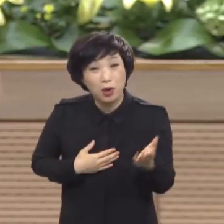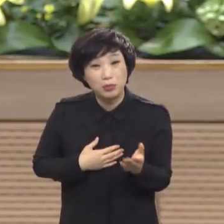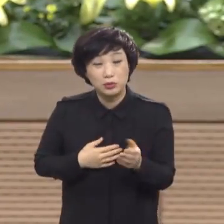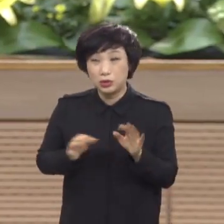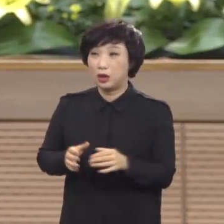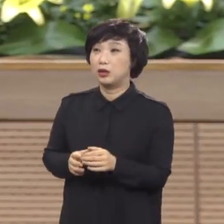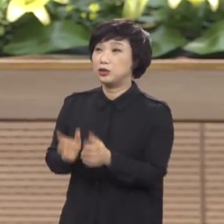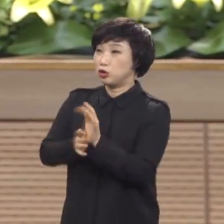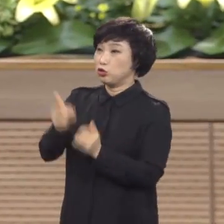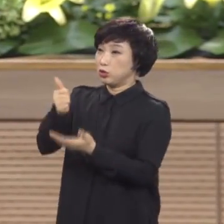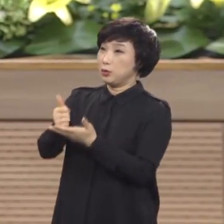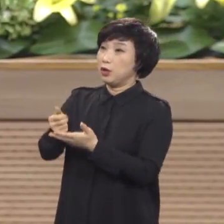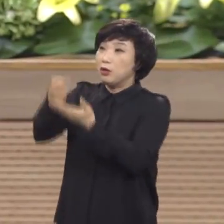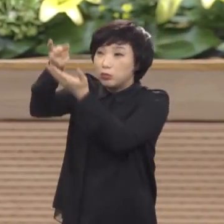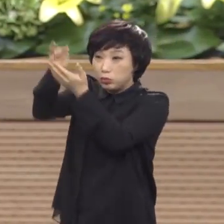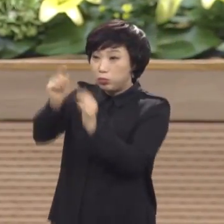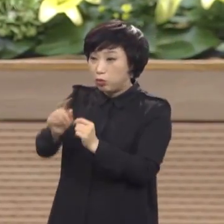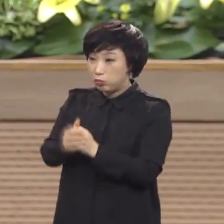주님이 그에게 말합니다.